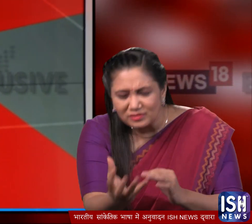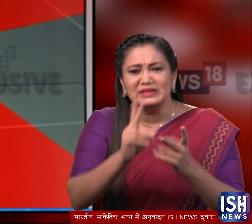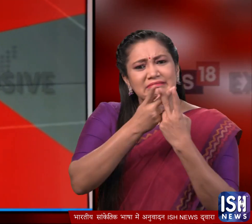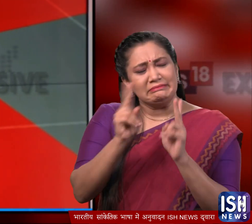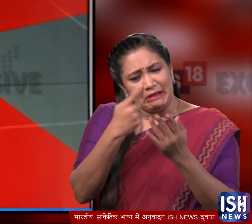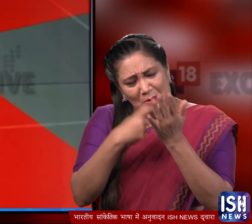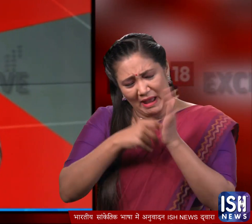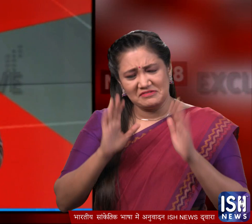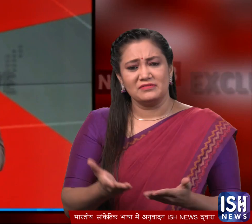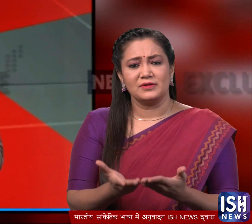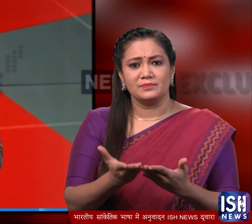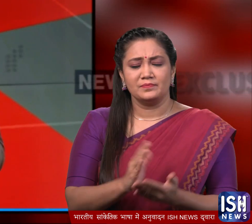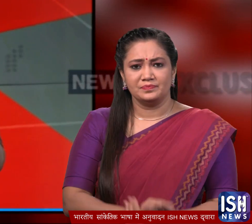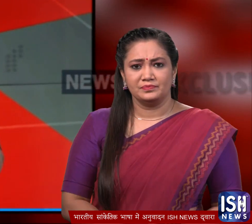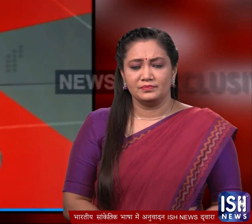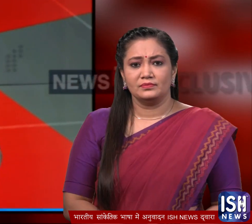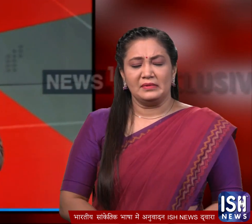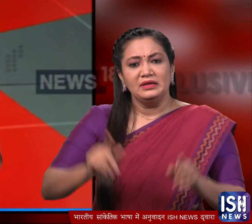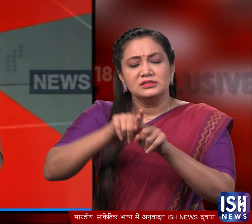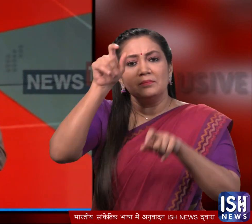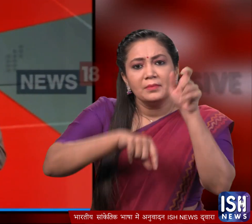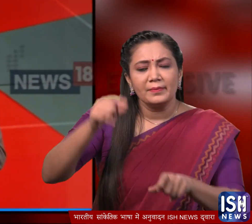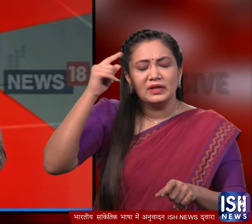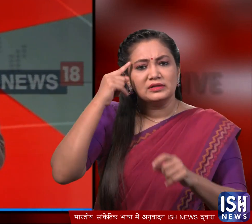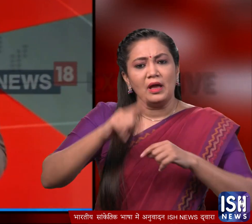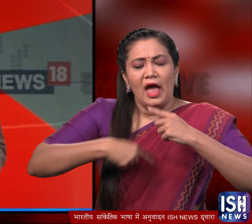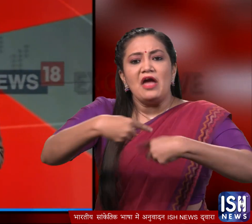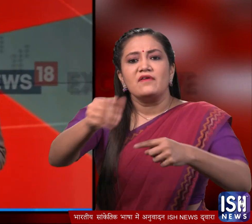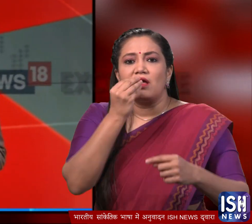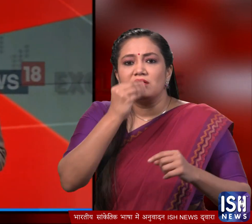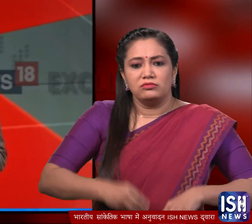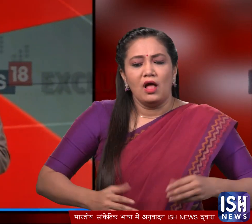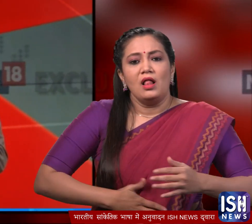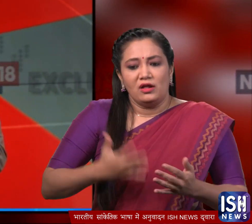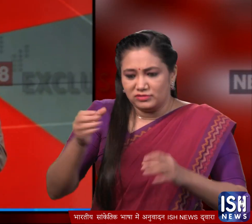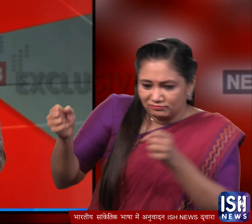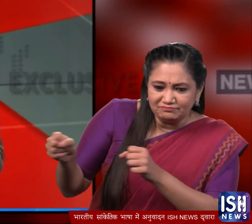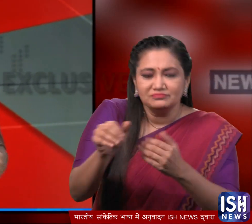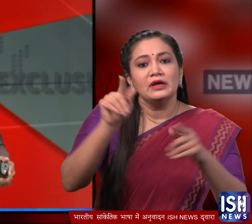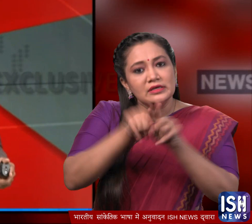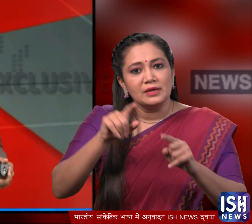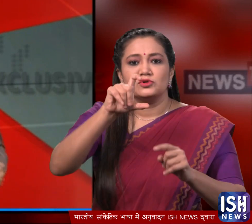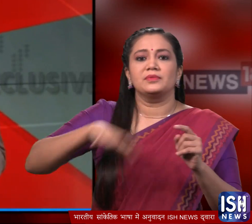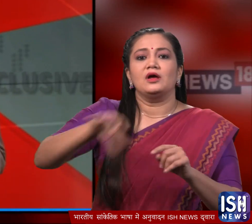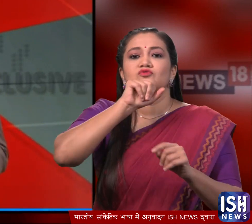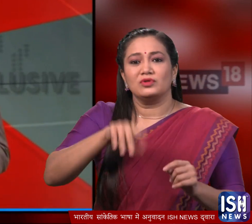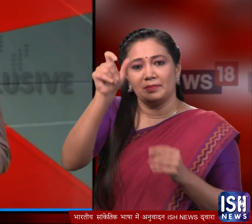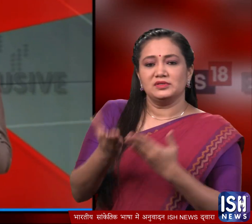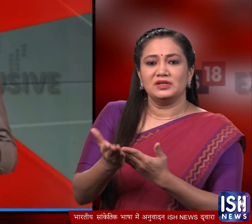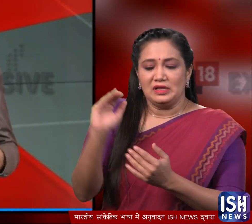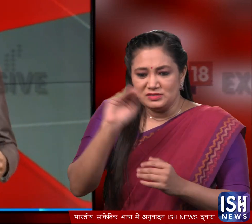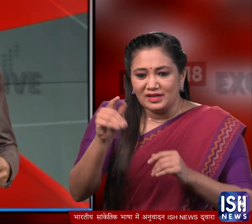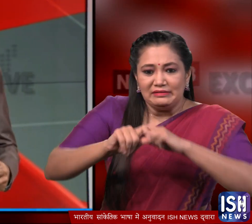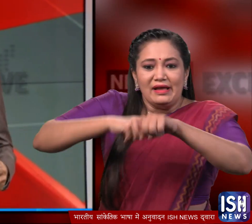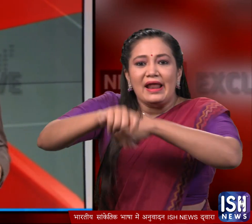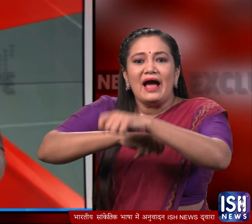की परंपरा हो गई को ही कई लोगों ने रोजगार का जरिया बना लिया है, जिनमें छपरा का ये युवक भी था जिसने नाग